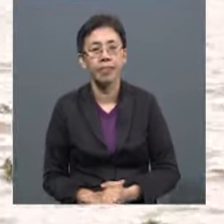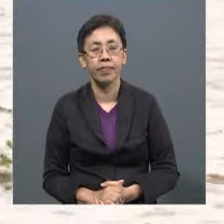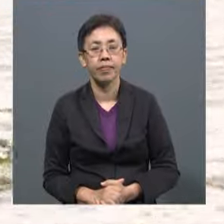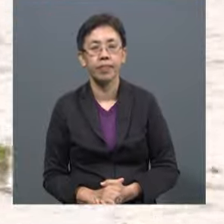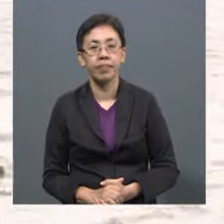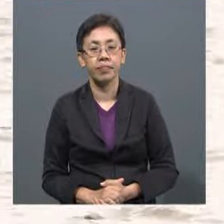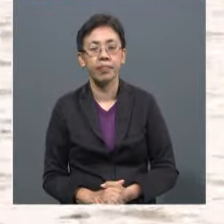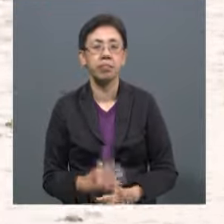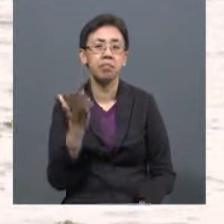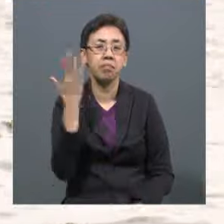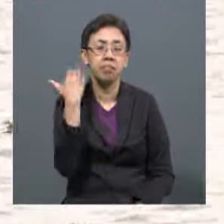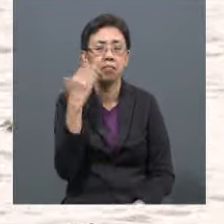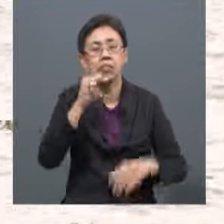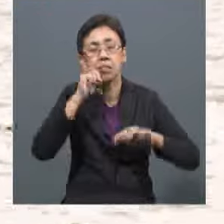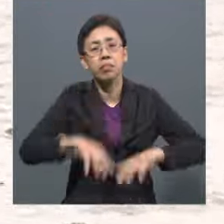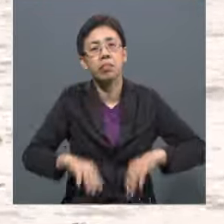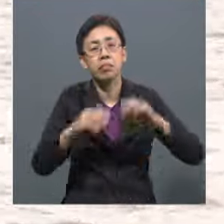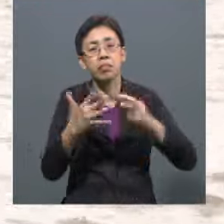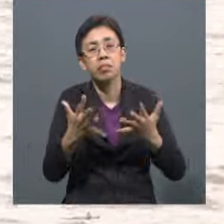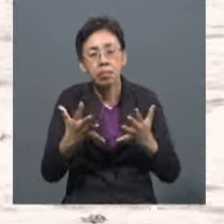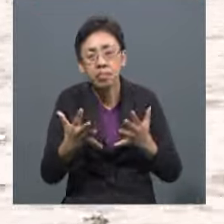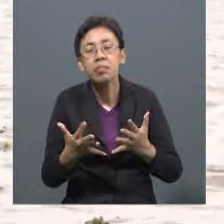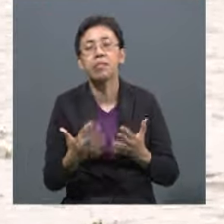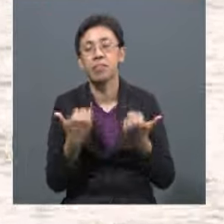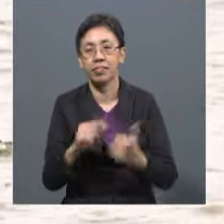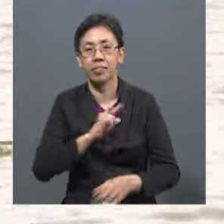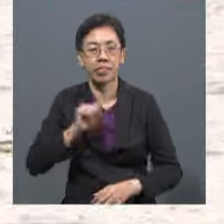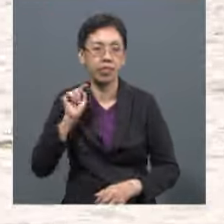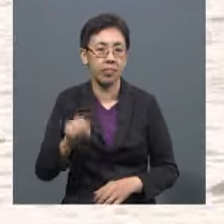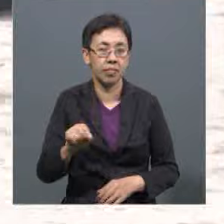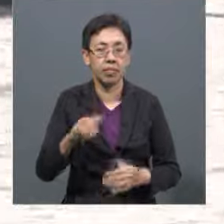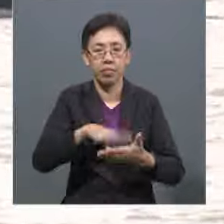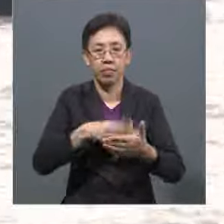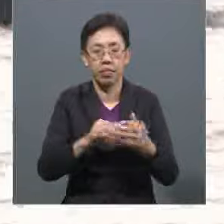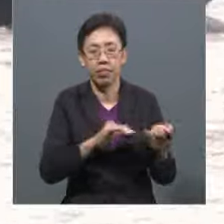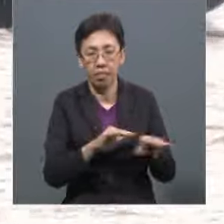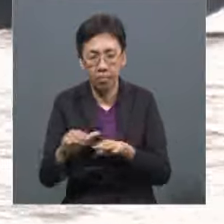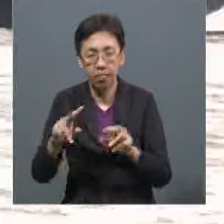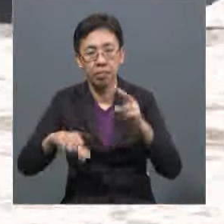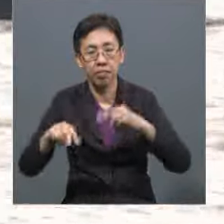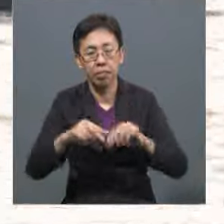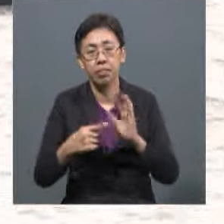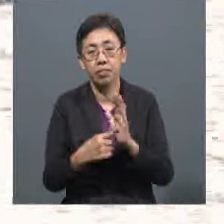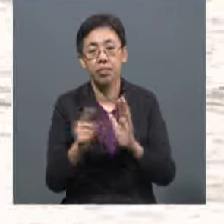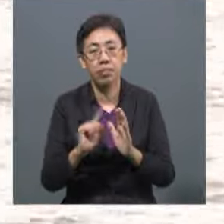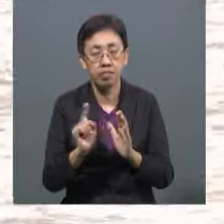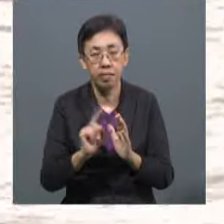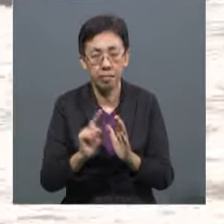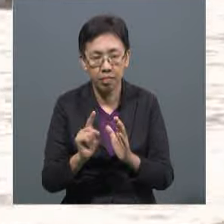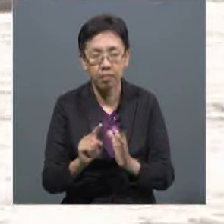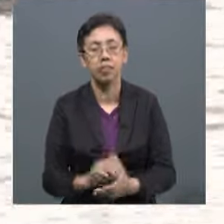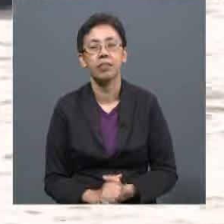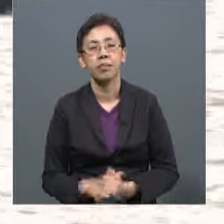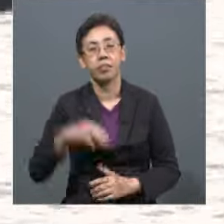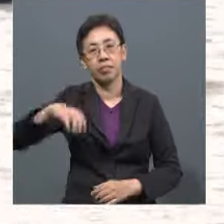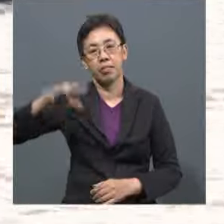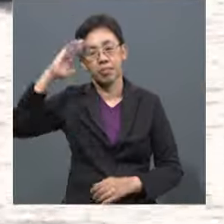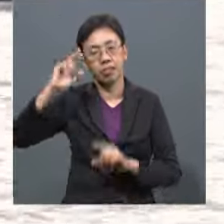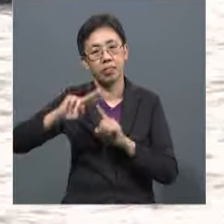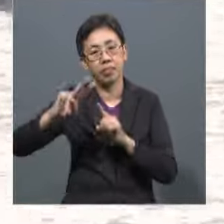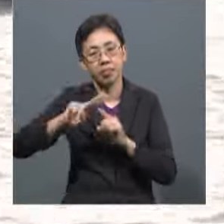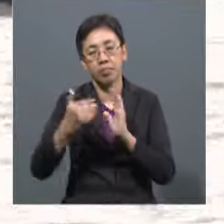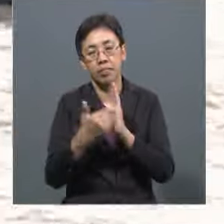ที่ปกติไม่ได้เกิดอุทกภัยก็มีการสั่งการให้เตรียมพร้อมรับมือนะไม่ว่าจะเป็นพื้นที่รับผิดชอบของกองทัพภาคที่2